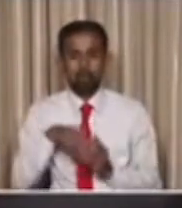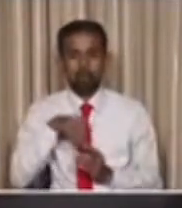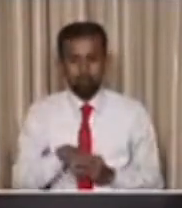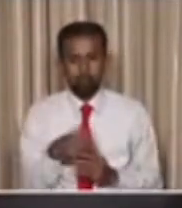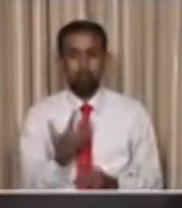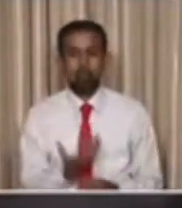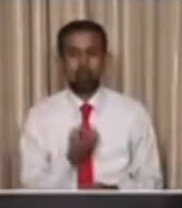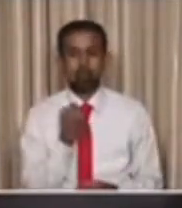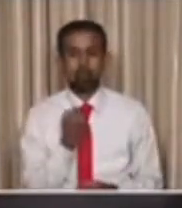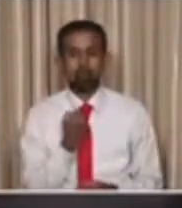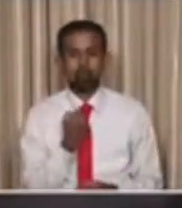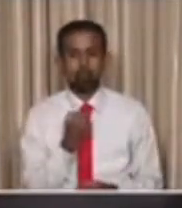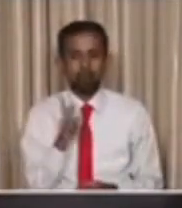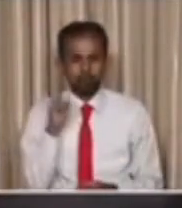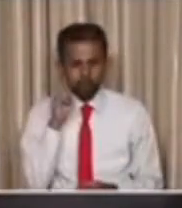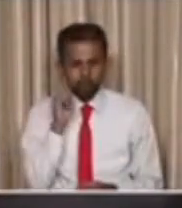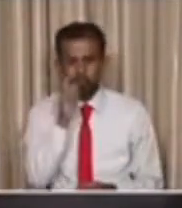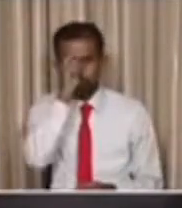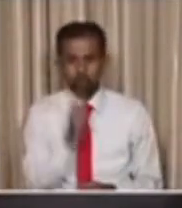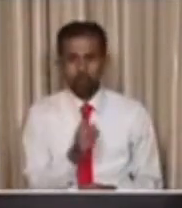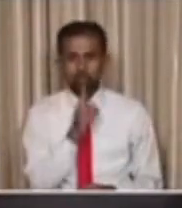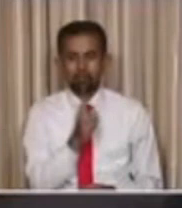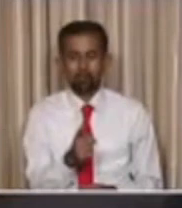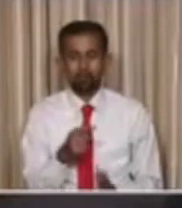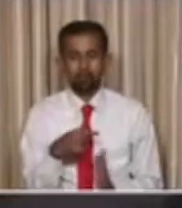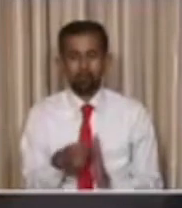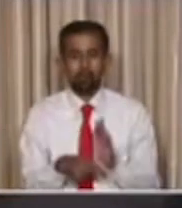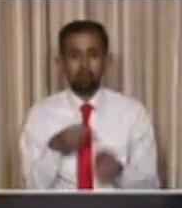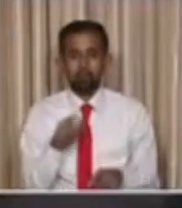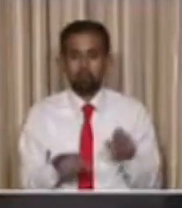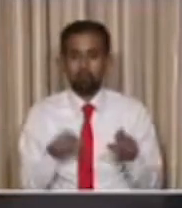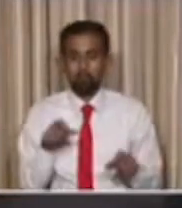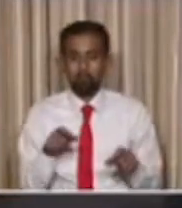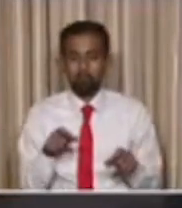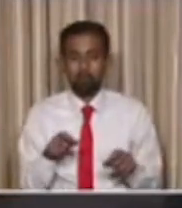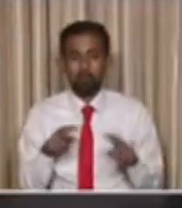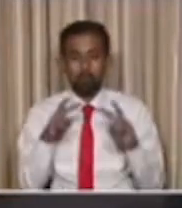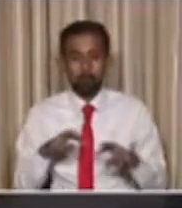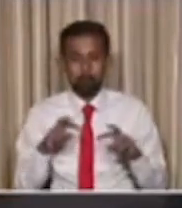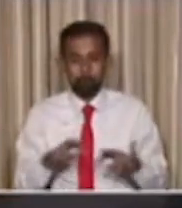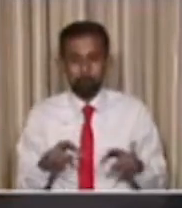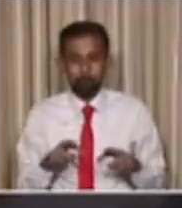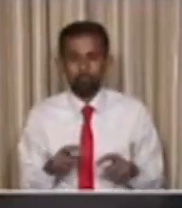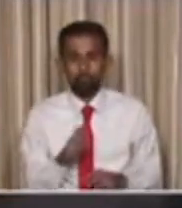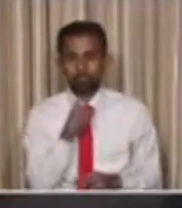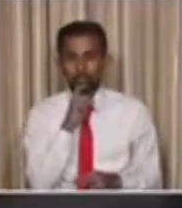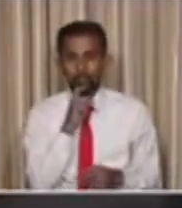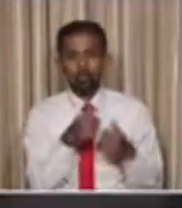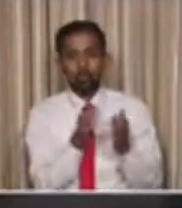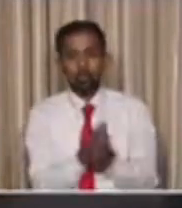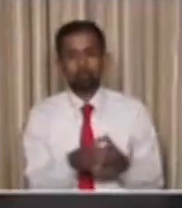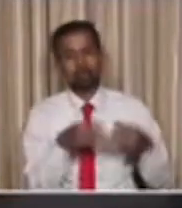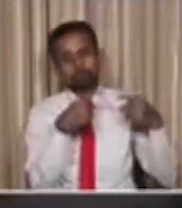කරන්නට ඕනේ. මේ රනිල් වික්‍රමසිංහ මහත්තයා කියන්නේ එතකොට මේ රටේ මිනිස්සු මේ කරපු පරීක්ෂණ ගැන නඩුත් ඇමතුරුවන්ගේ